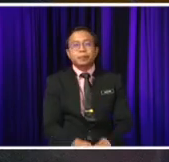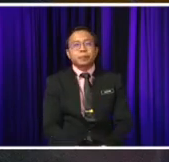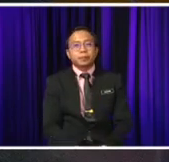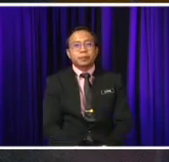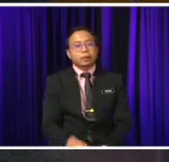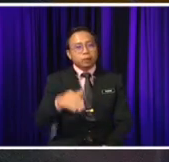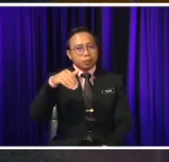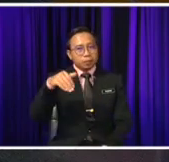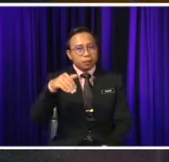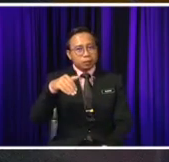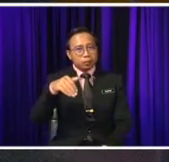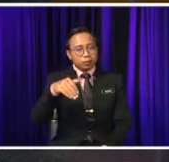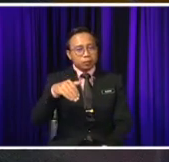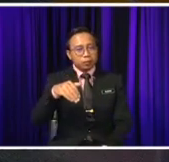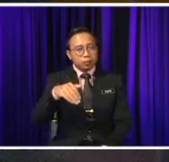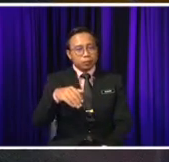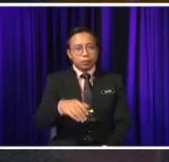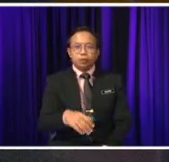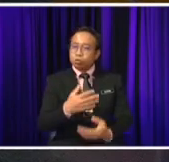belum belum